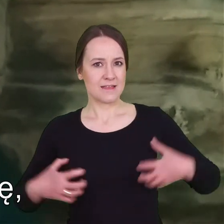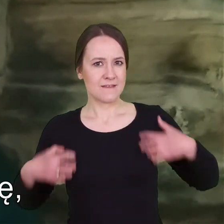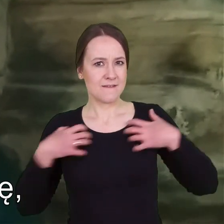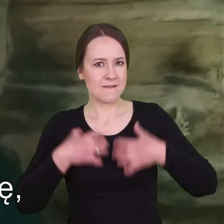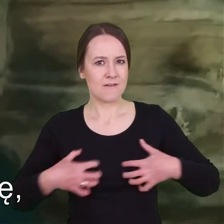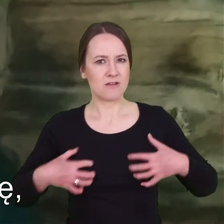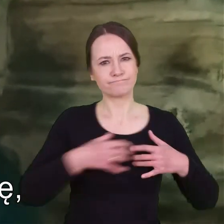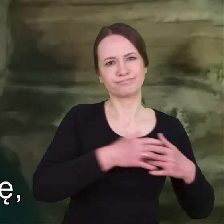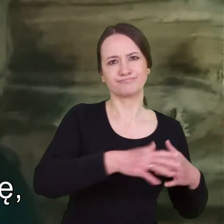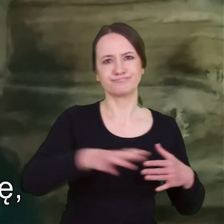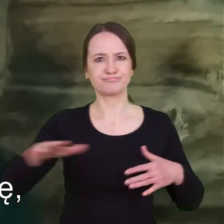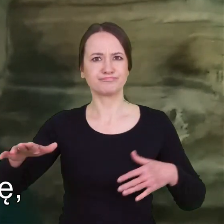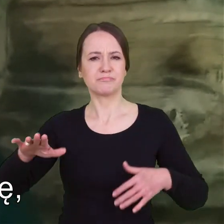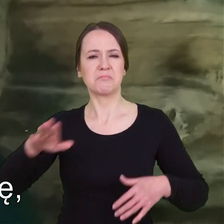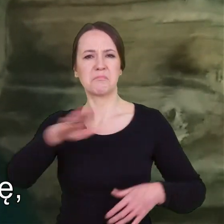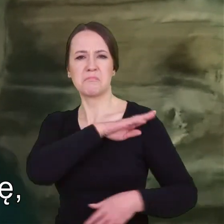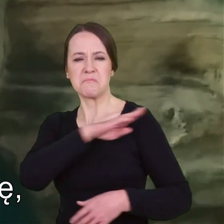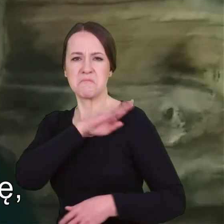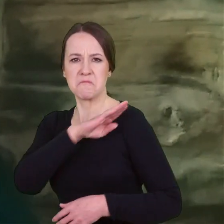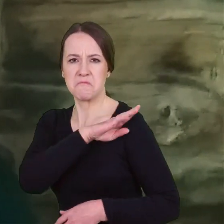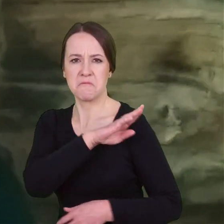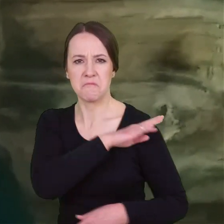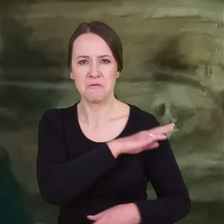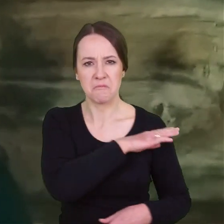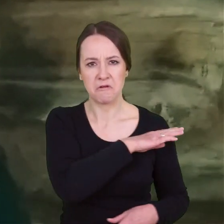Mamutów zginęło plemię.